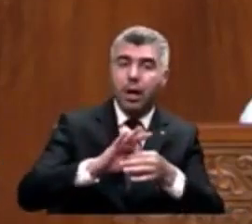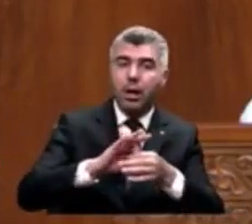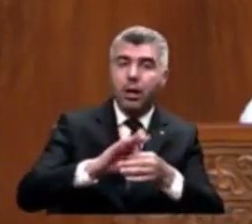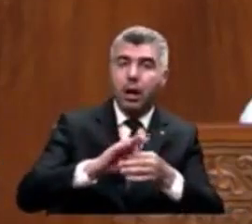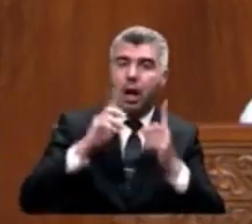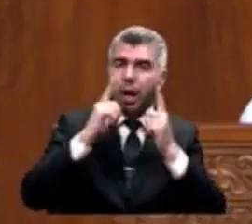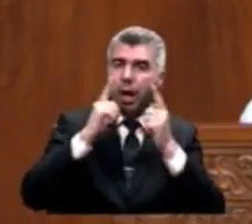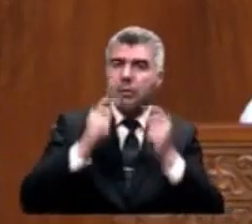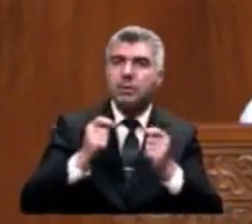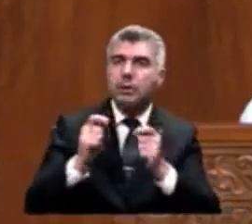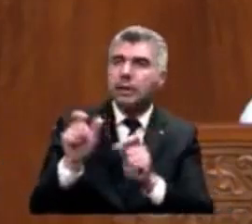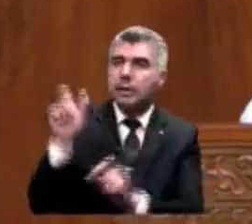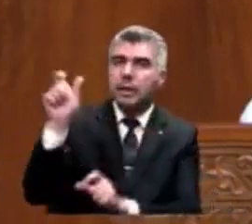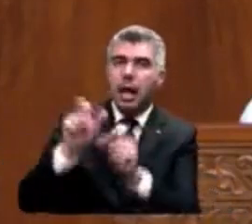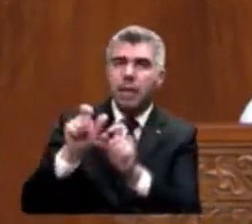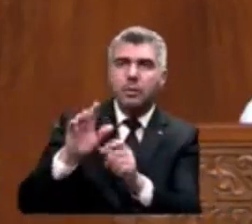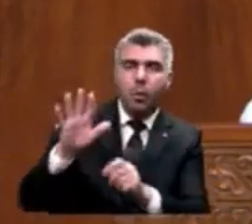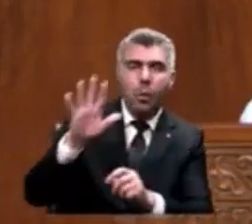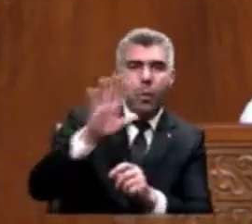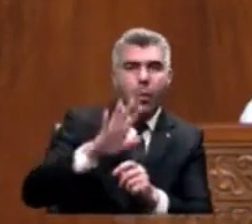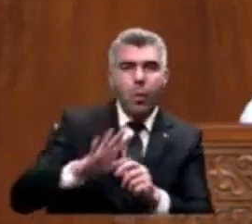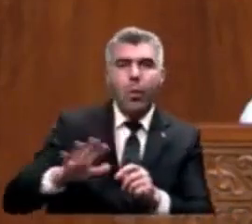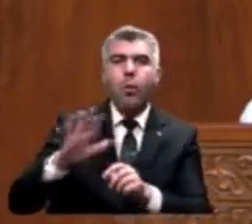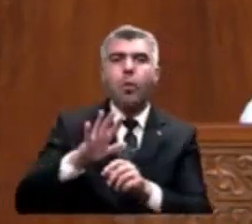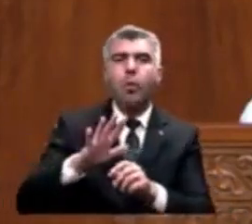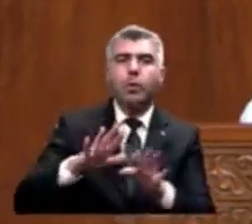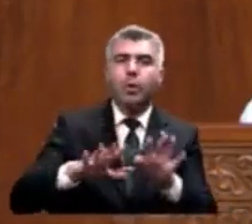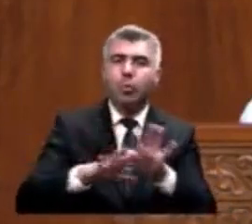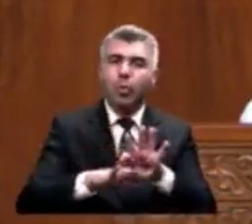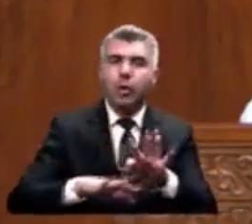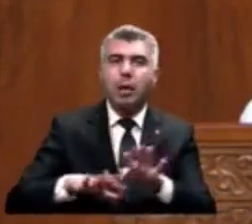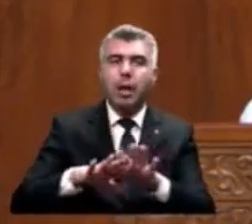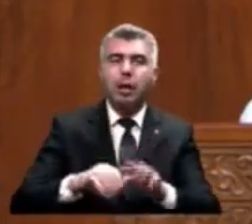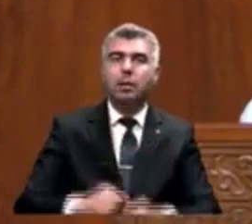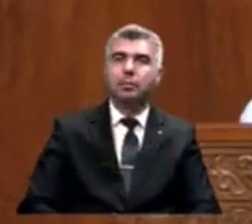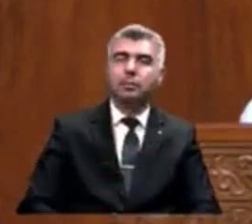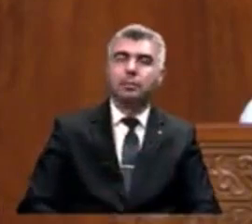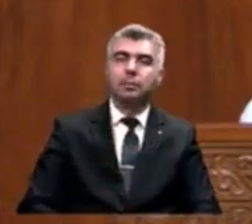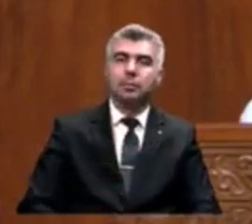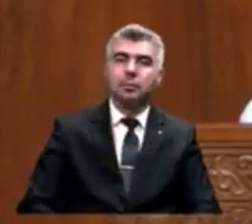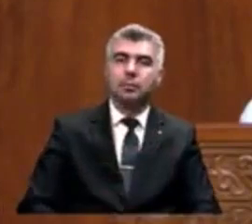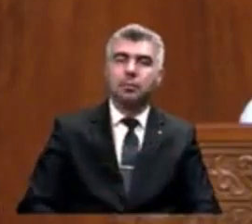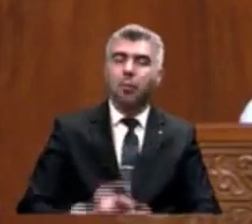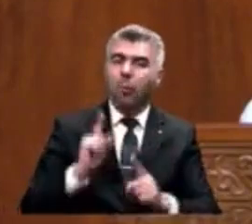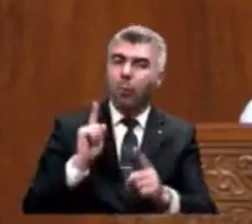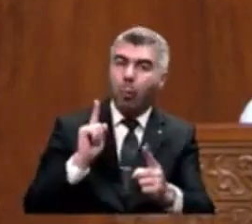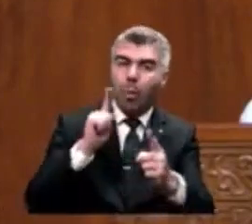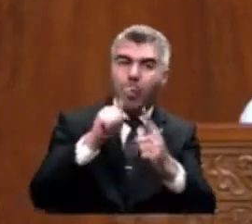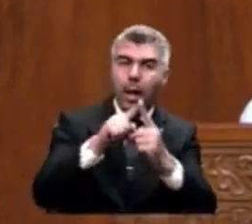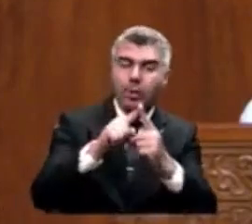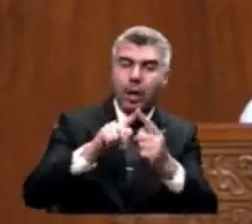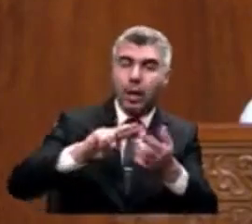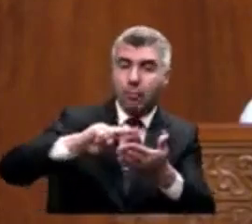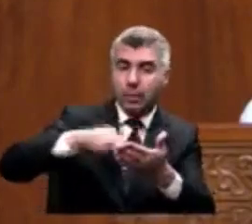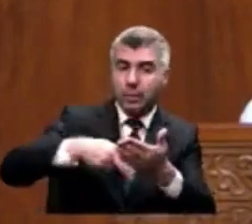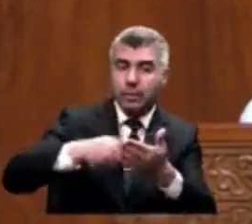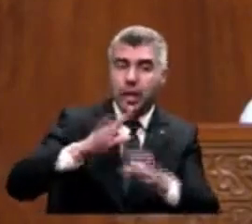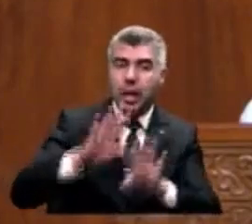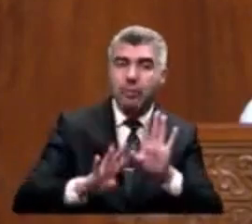العام وعلى كل مكونات المنظومة. ومباشرة بعد اتفاق 14